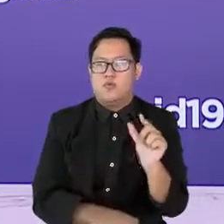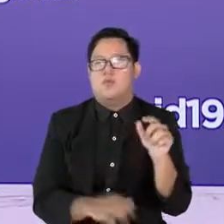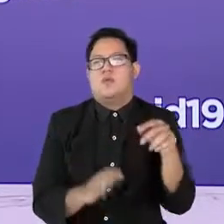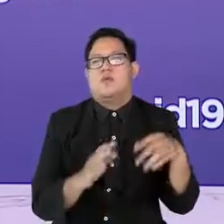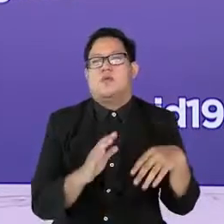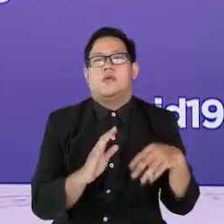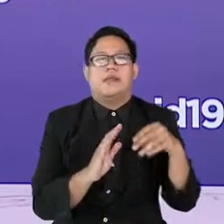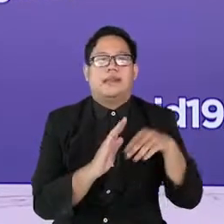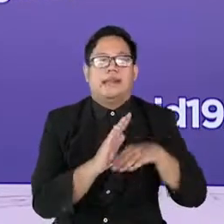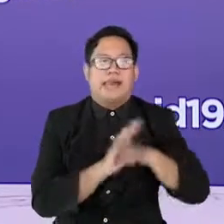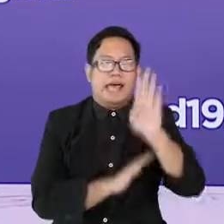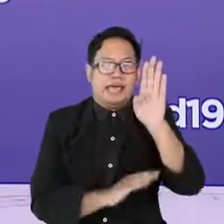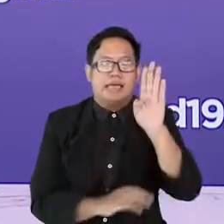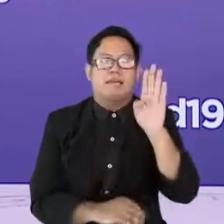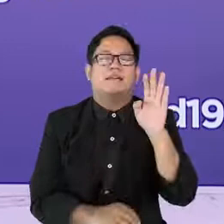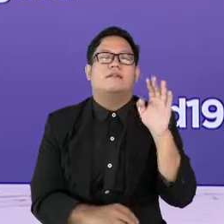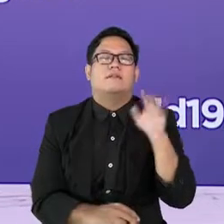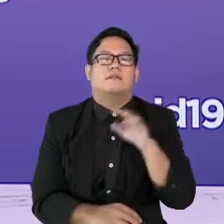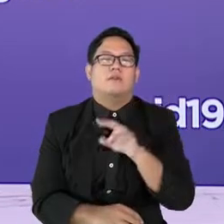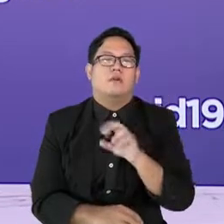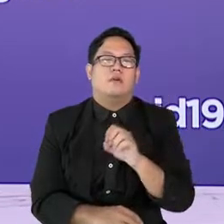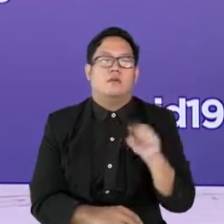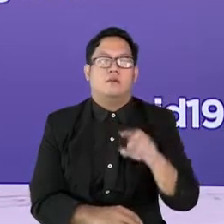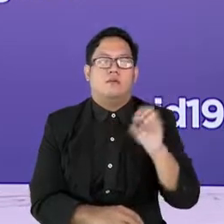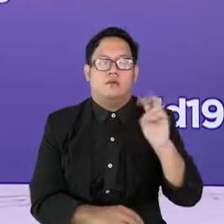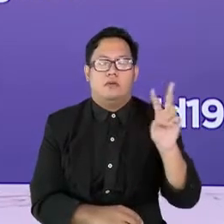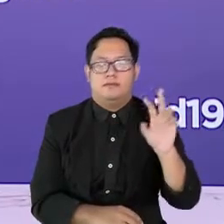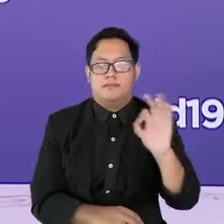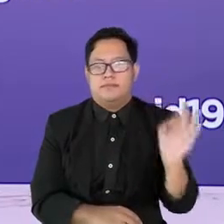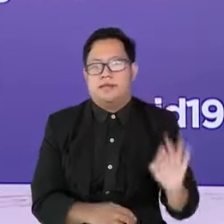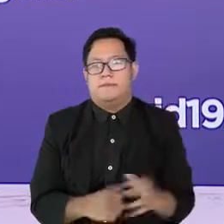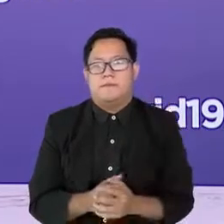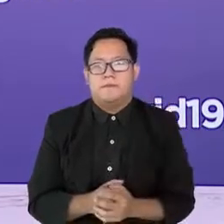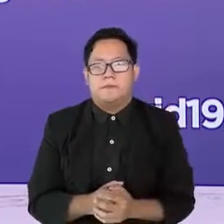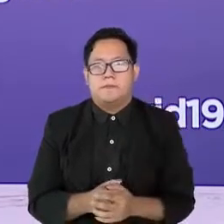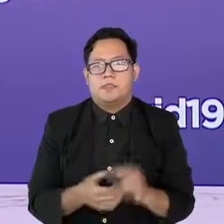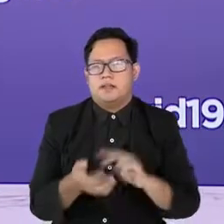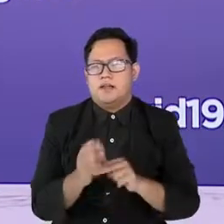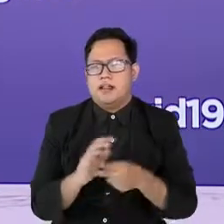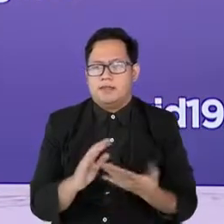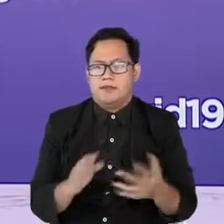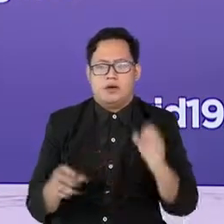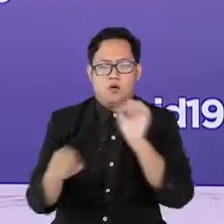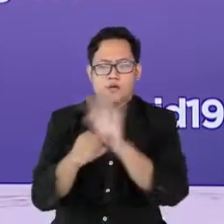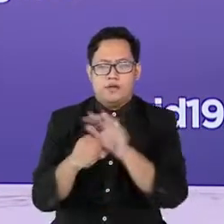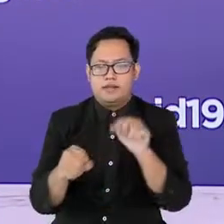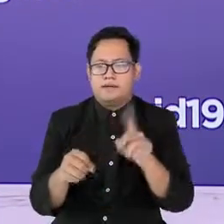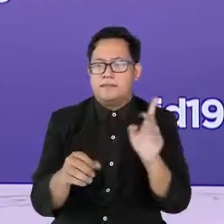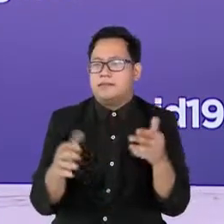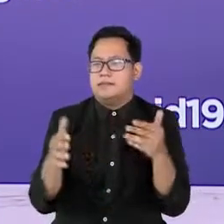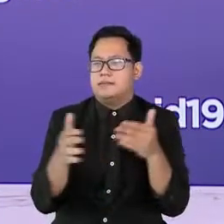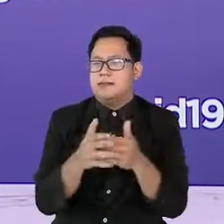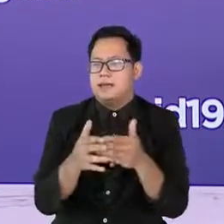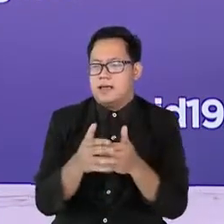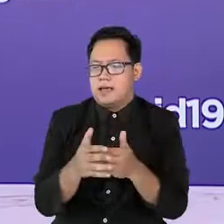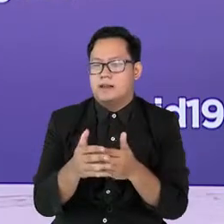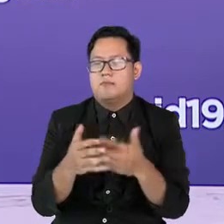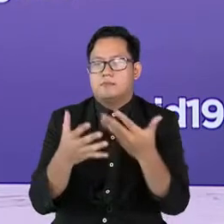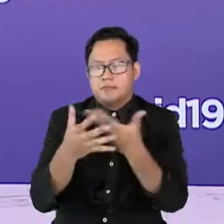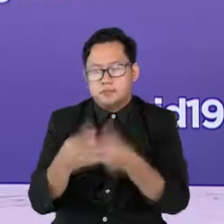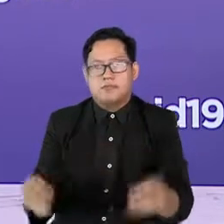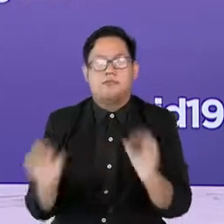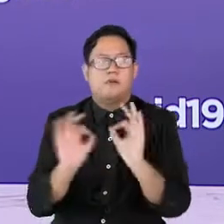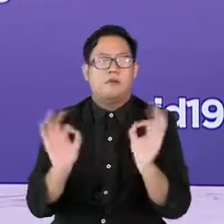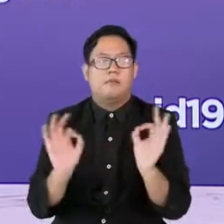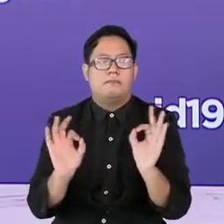umum problematika kematian nasional akibat pandemic v19 masih menjadi tantangan yang belum terselesaikan keadaan